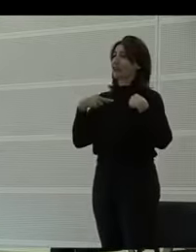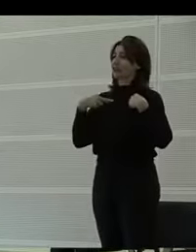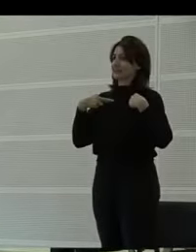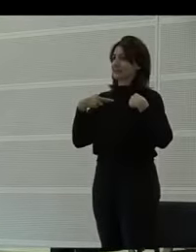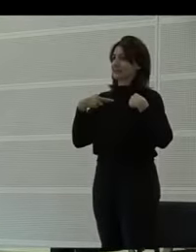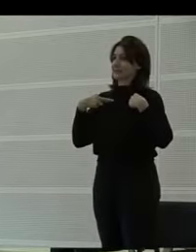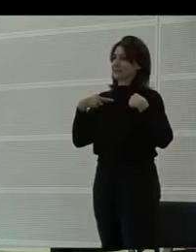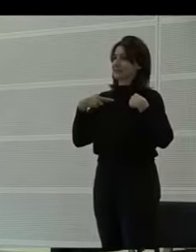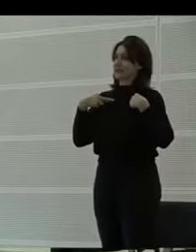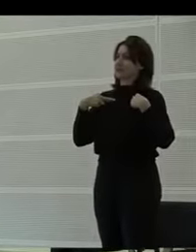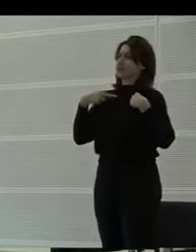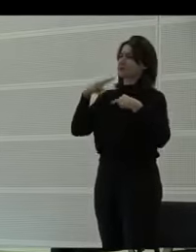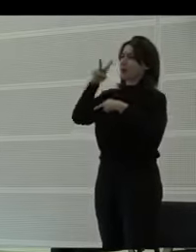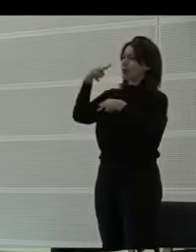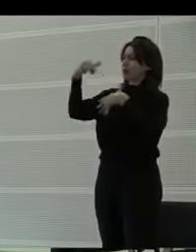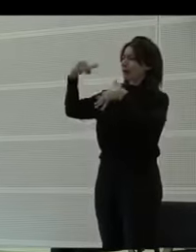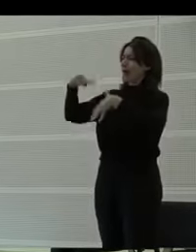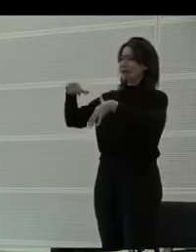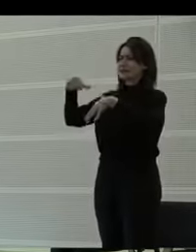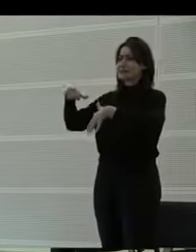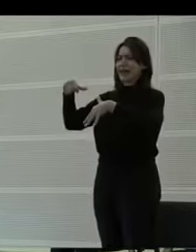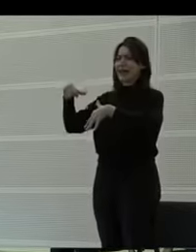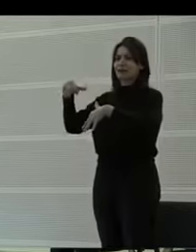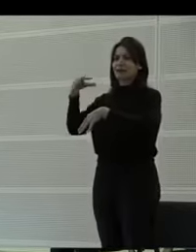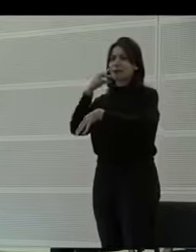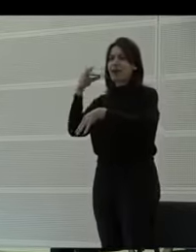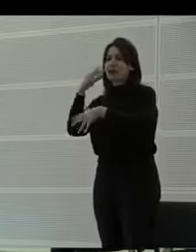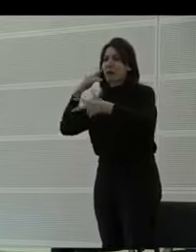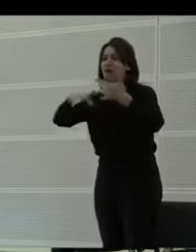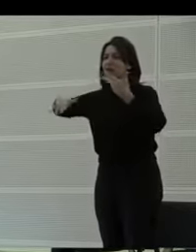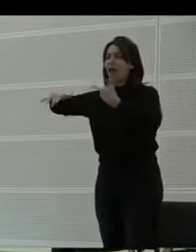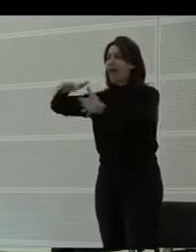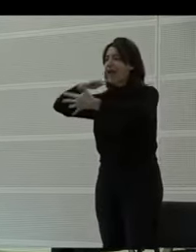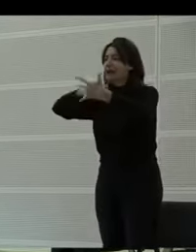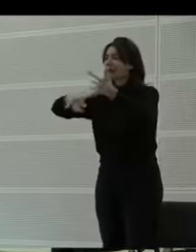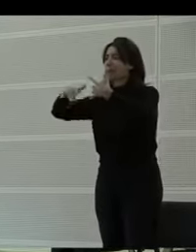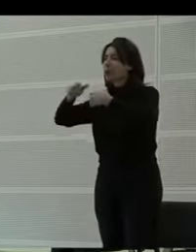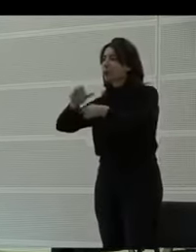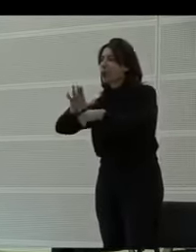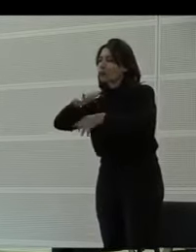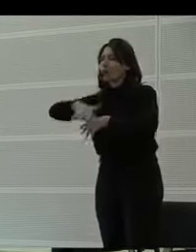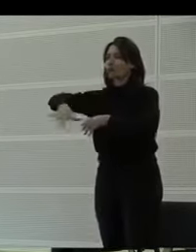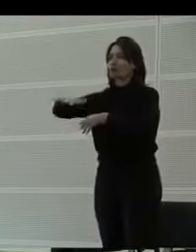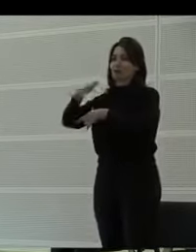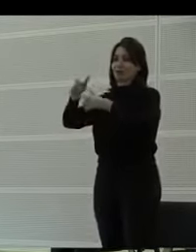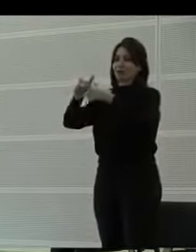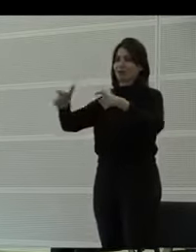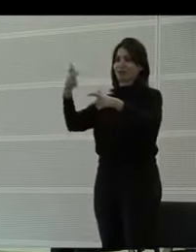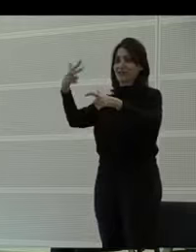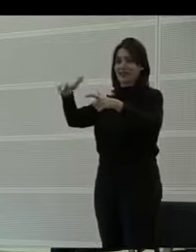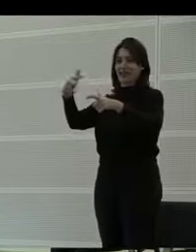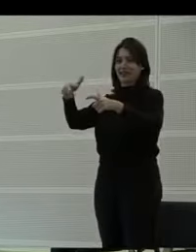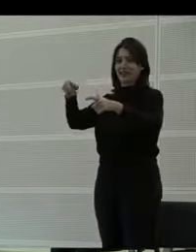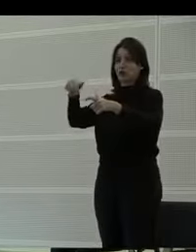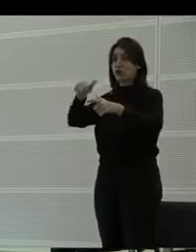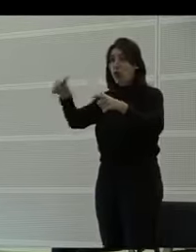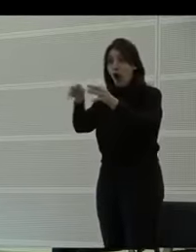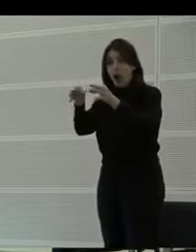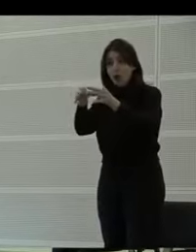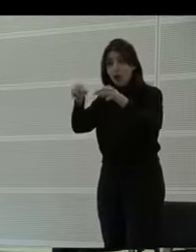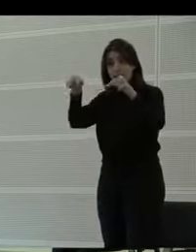di 2016 di grandioso fermento culturale qui a Scandicci. Non c'è soltanto questo appuntamento, oggi